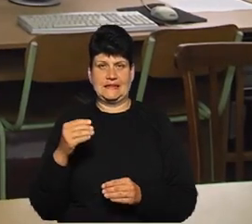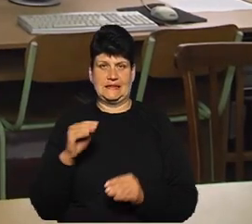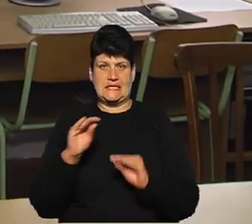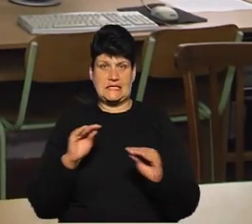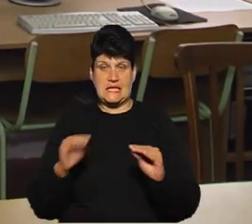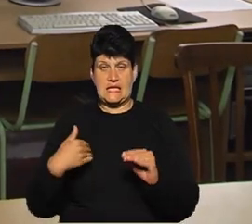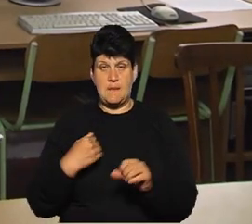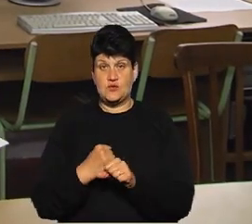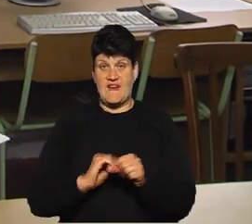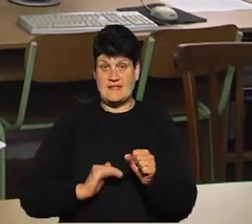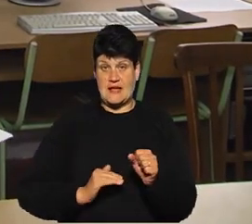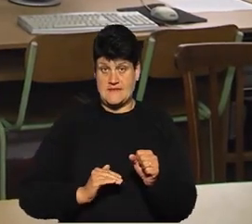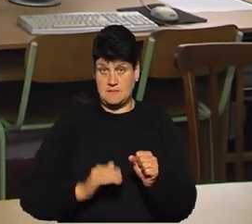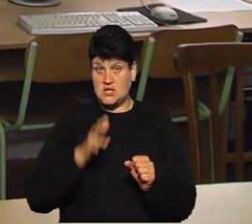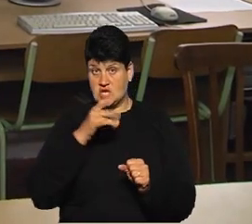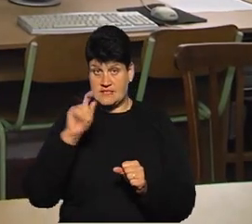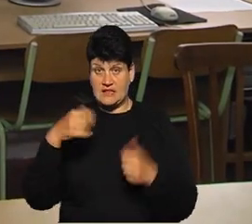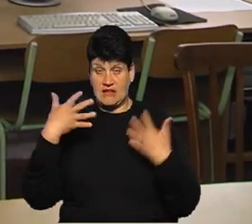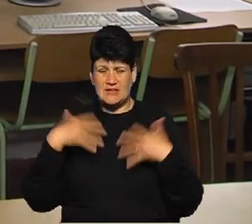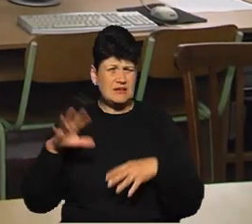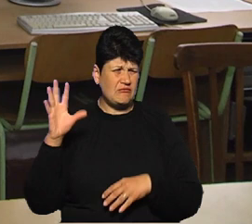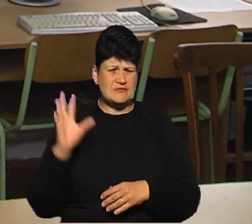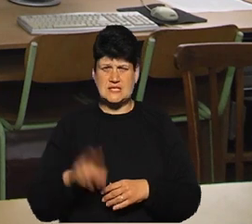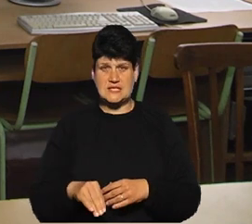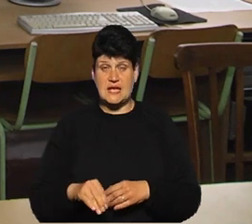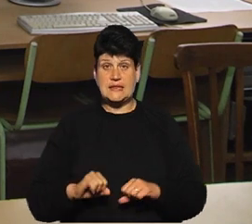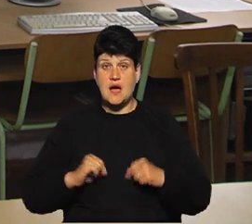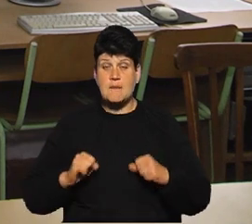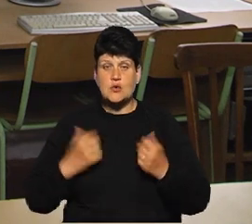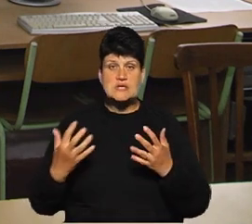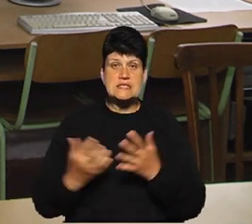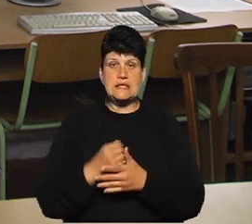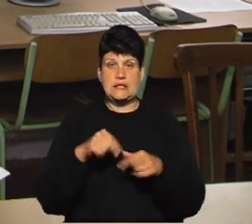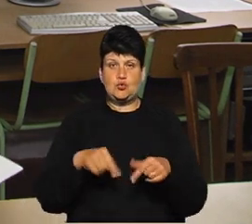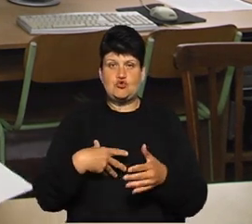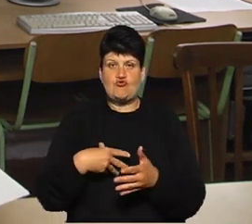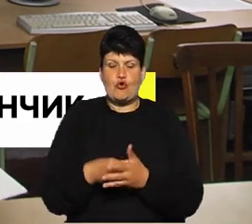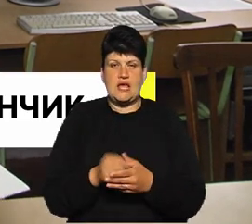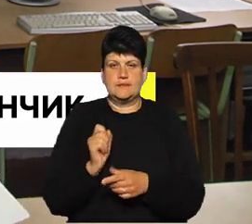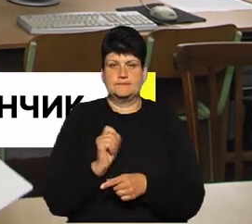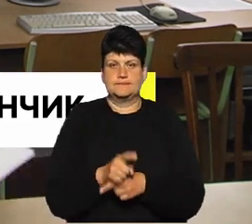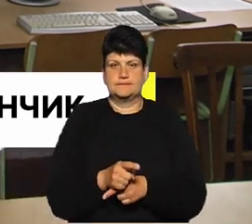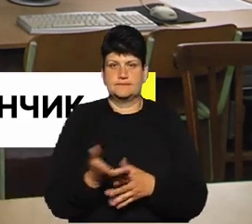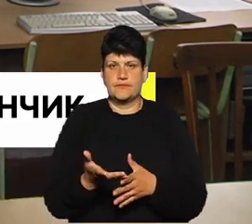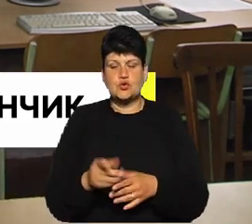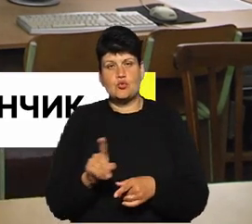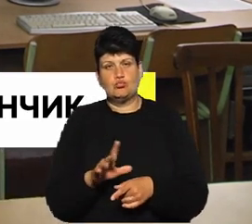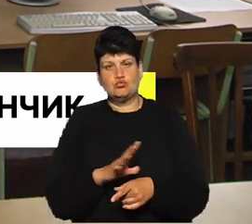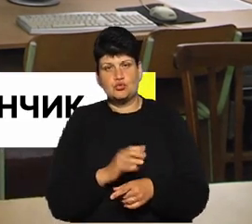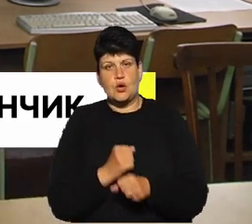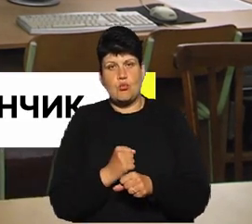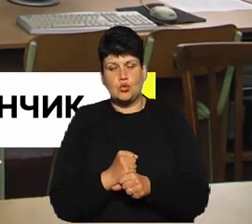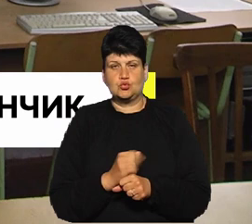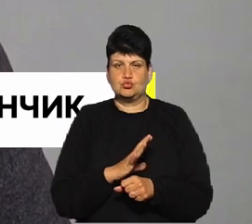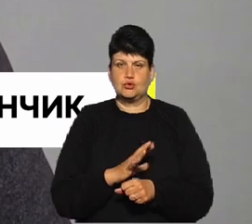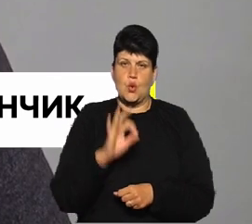на фірмі. Під час війни втратив усе. І намагаюся знайти тут своє призначення. І щоб була робота, і щоб бути